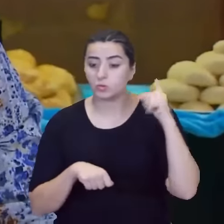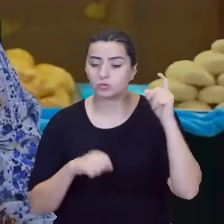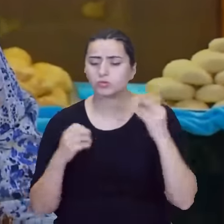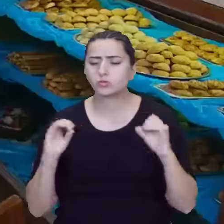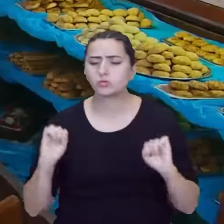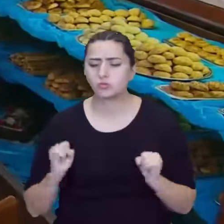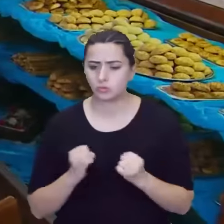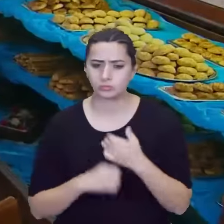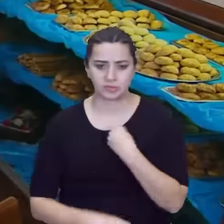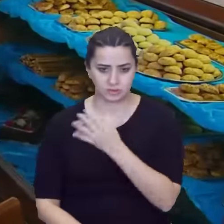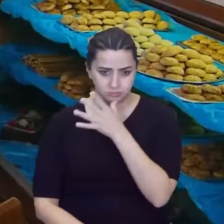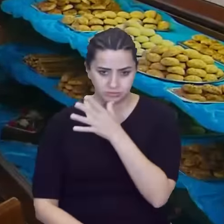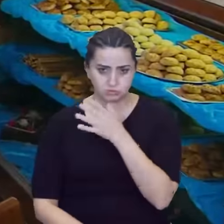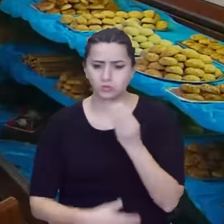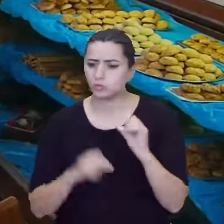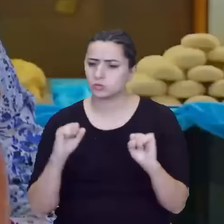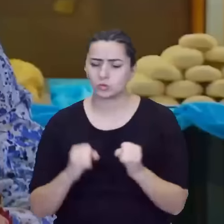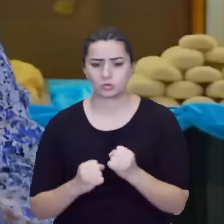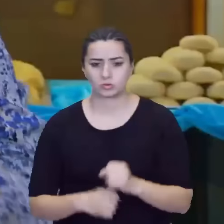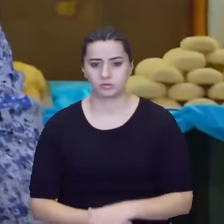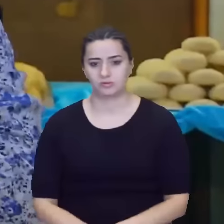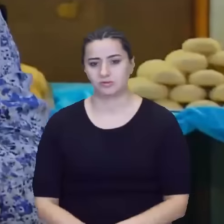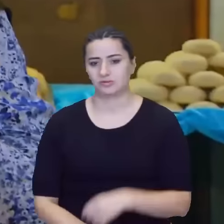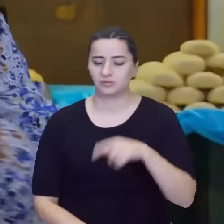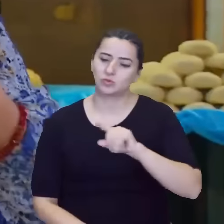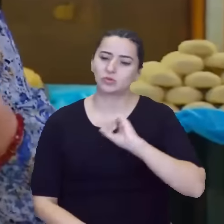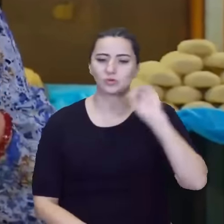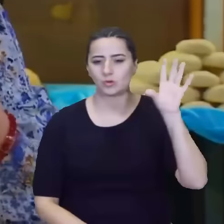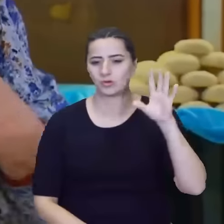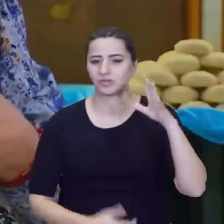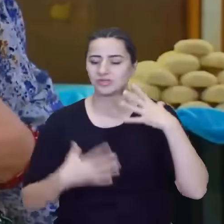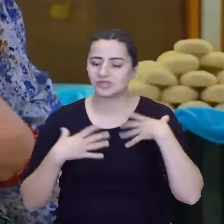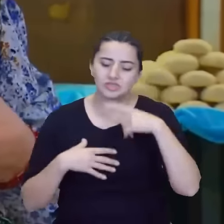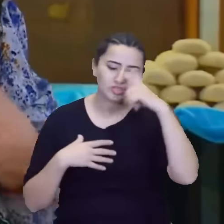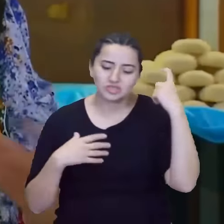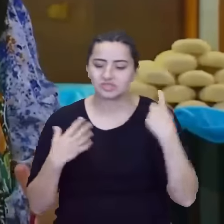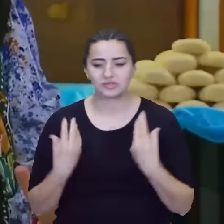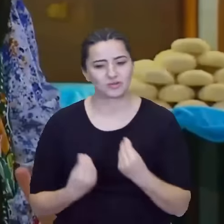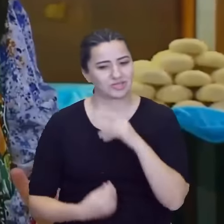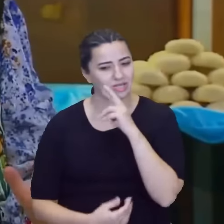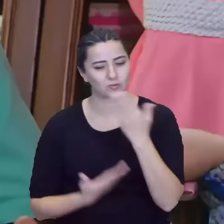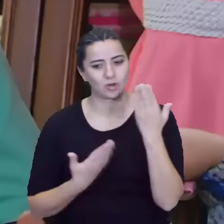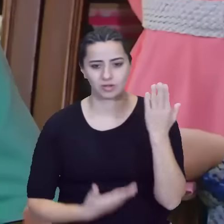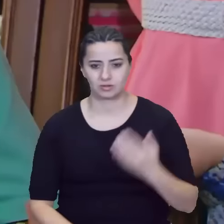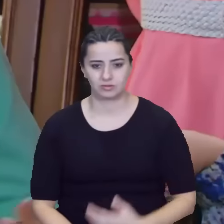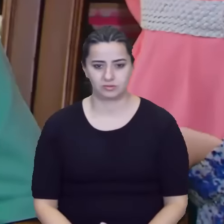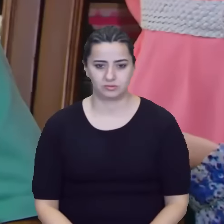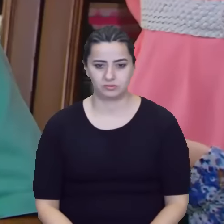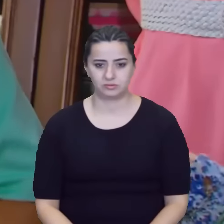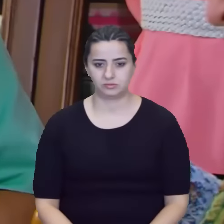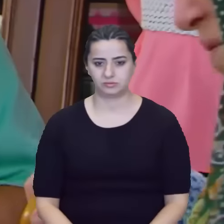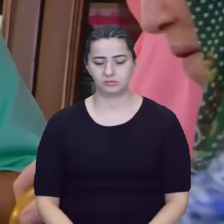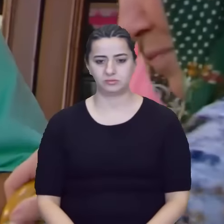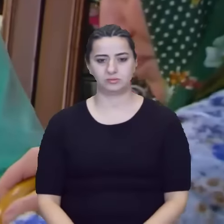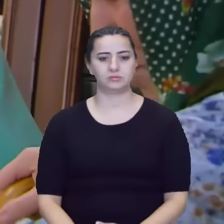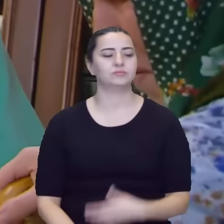London'dur. Çok soğuk. Ben bileyim. Çok soğuktur o London. Günder bunu. İsinsin, cilsin karı. Yazık, günah ona.